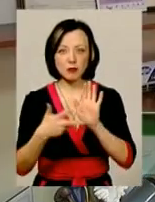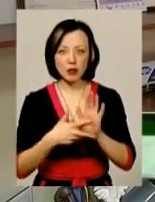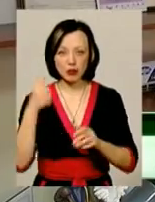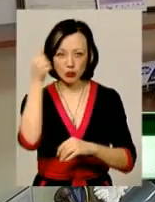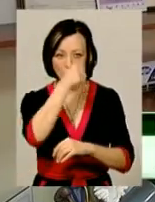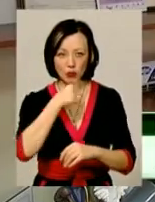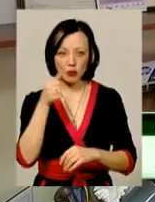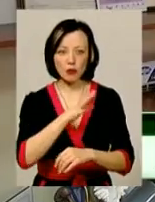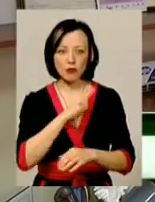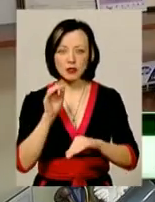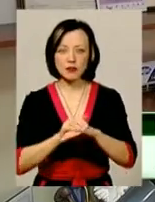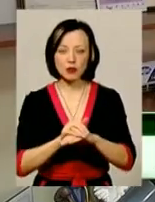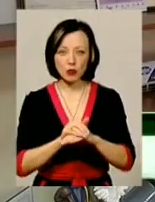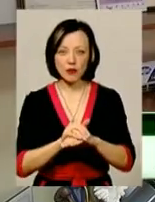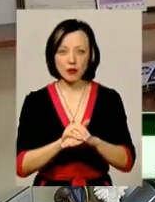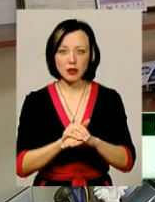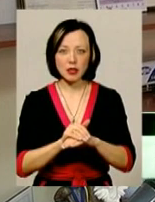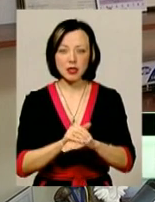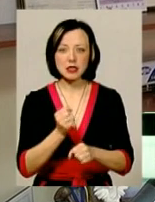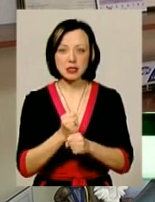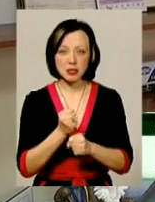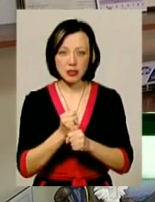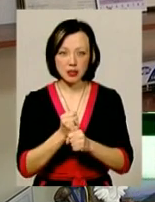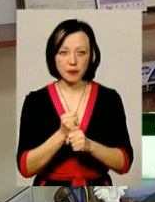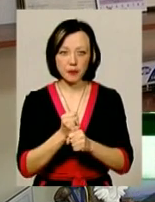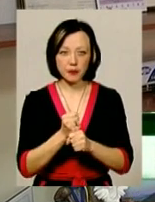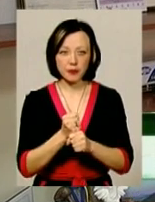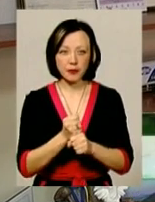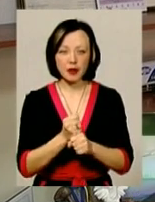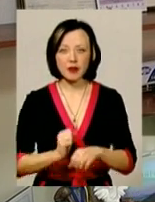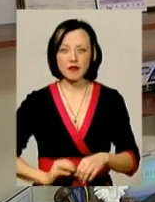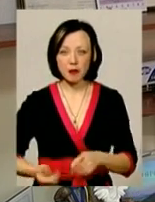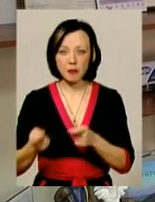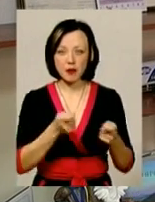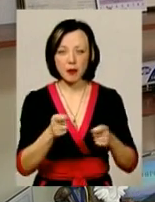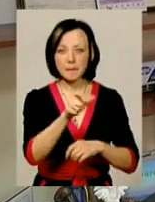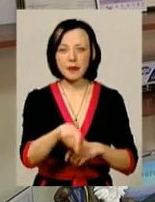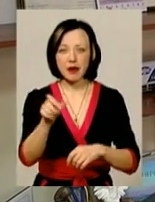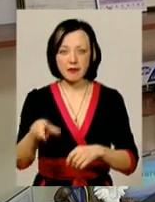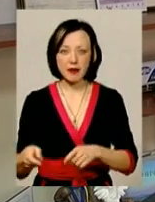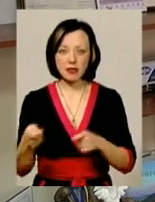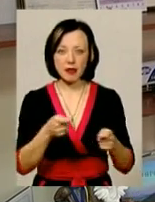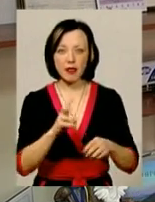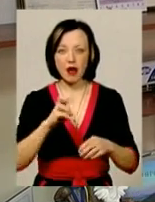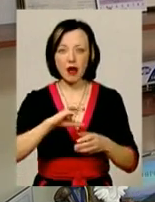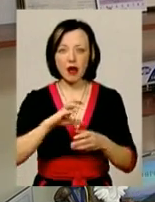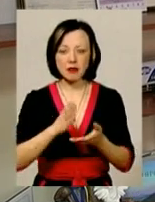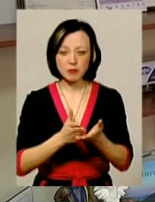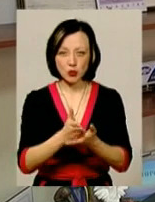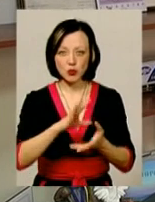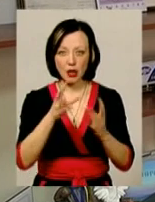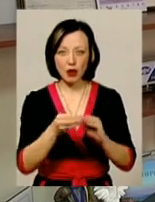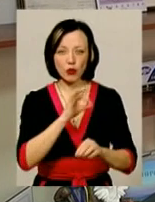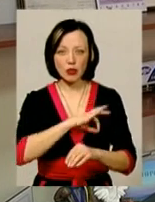15.01.2018 року був зафіксований факт здійснення перевізником пасажирських перевезень на маршруті